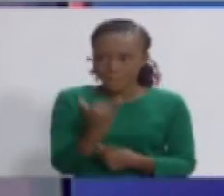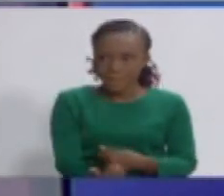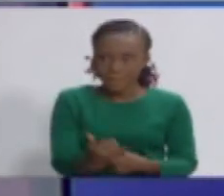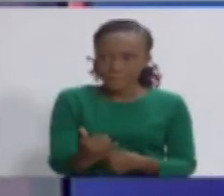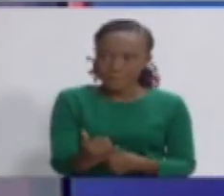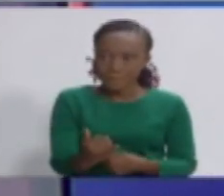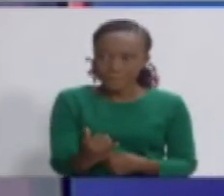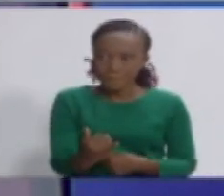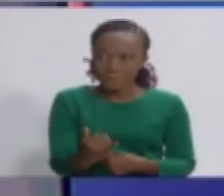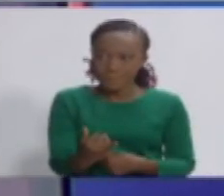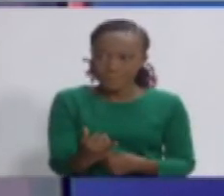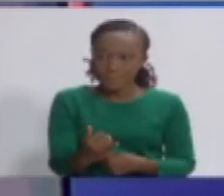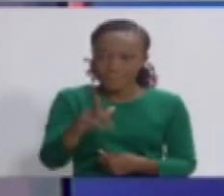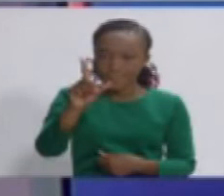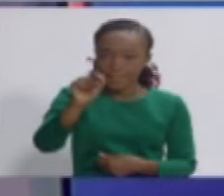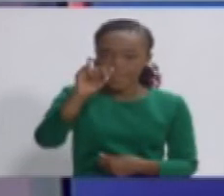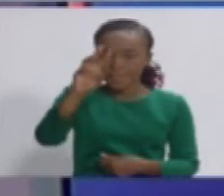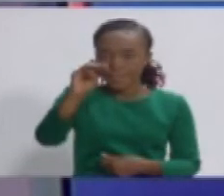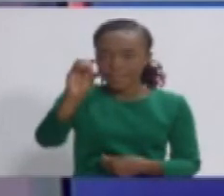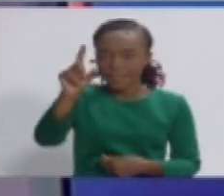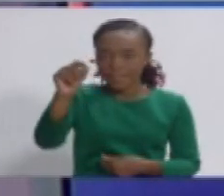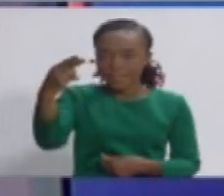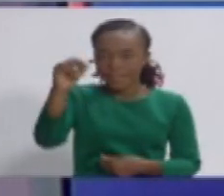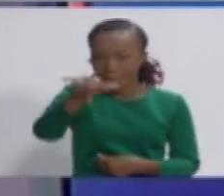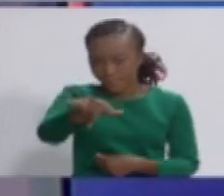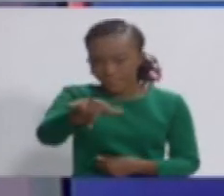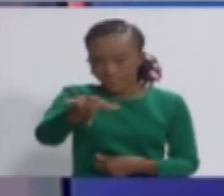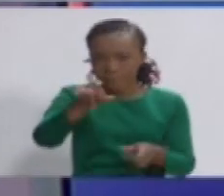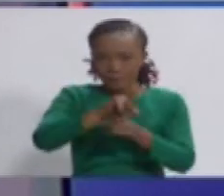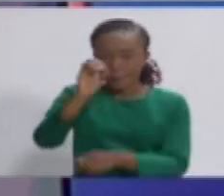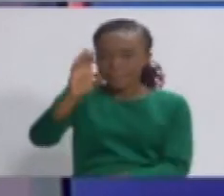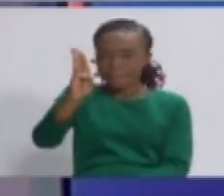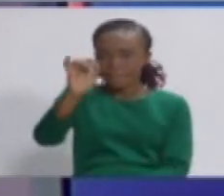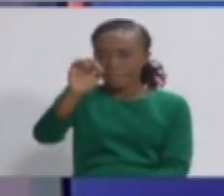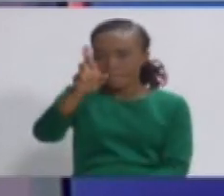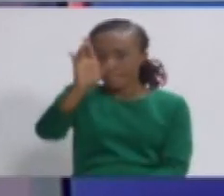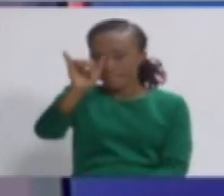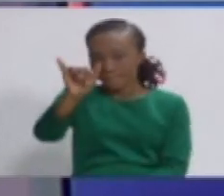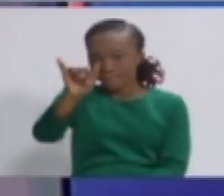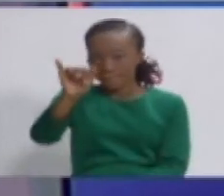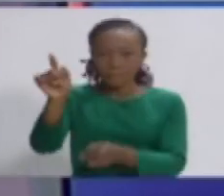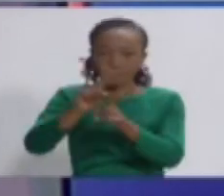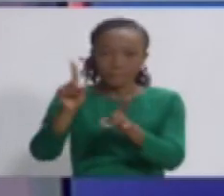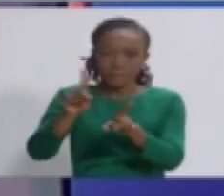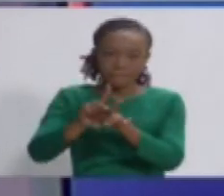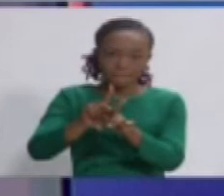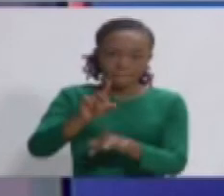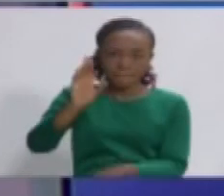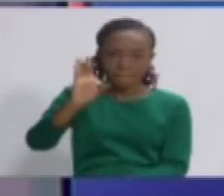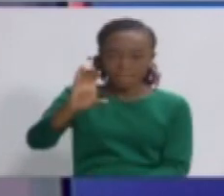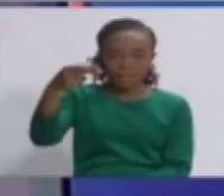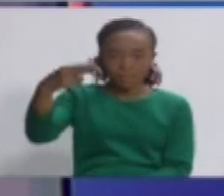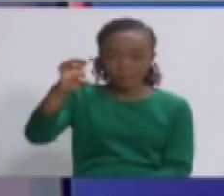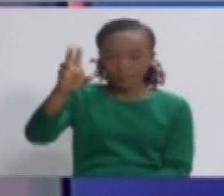mita 1500 Timothy Cheruiyot, mita 5000 Ellen Obiri na mita 3000 kuruka maji na viunzi Beatrice